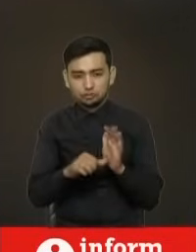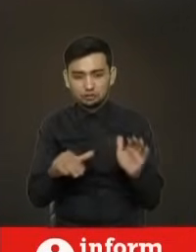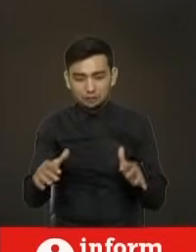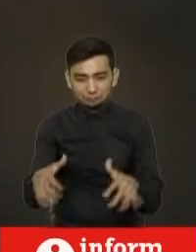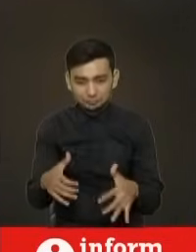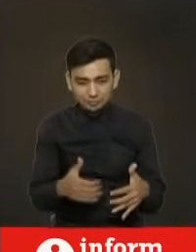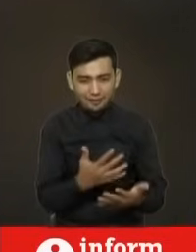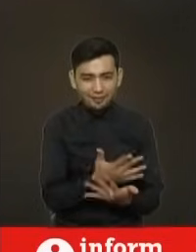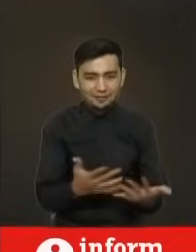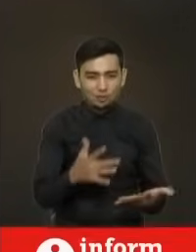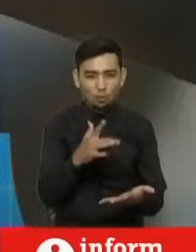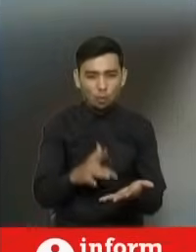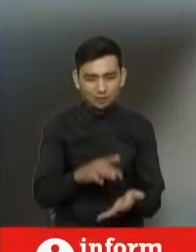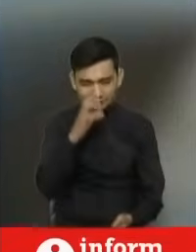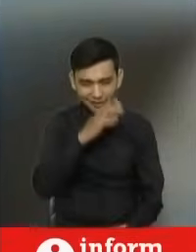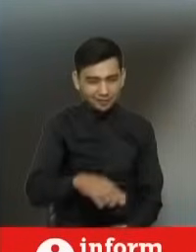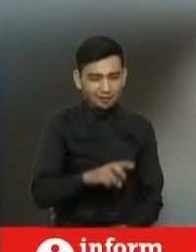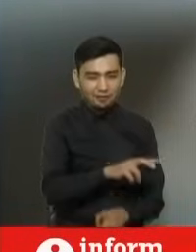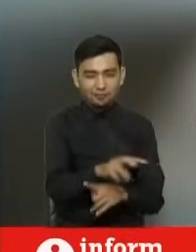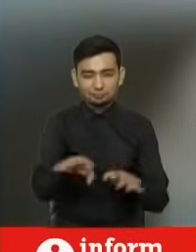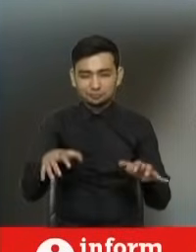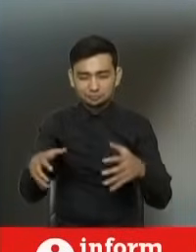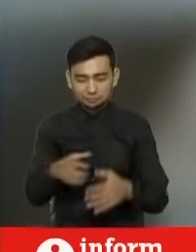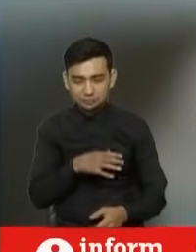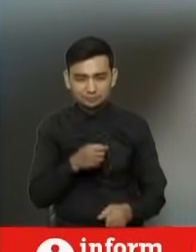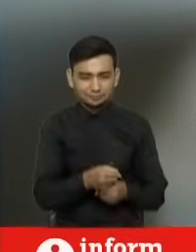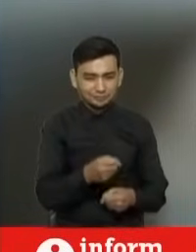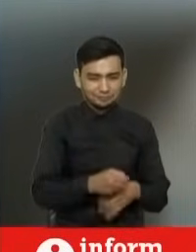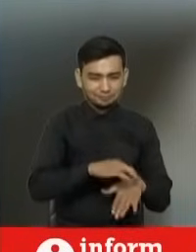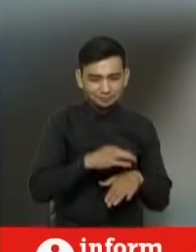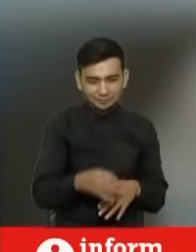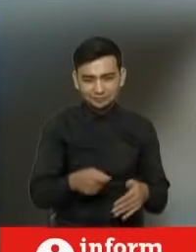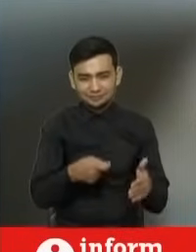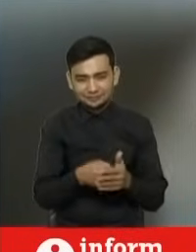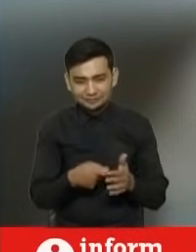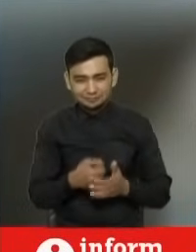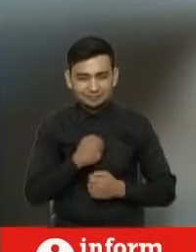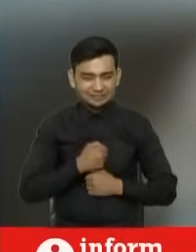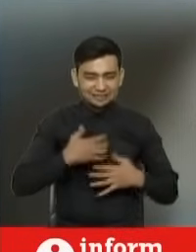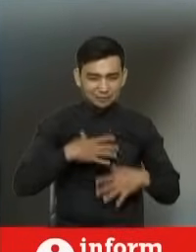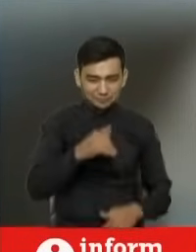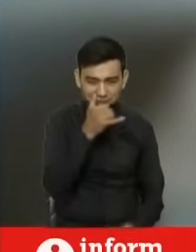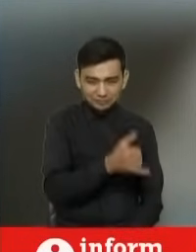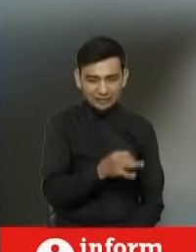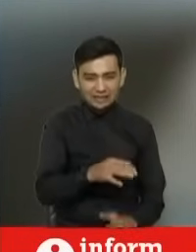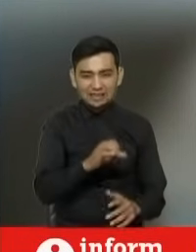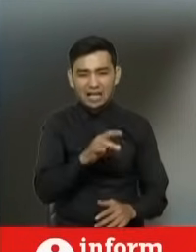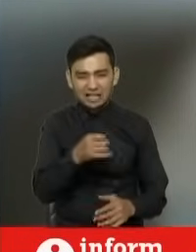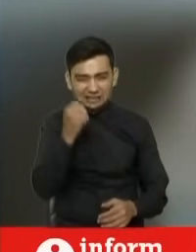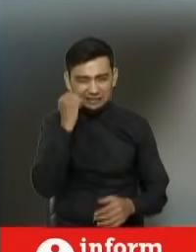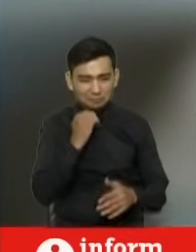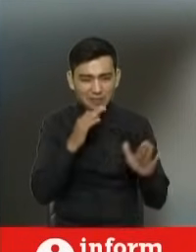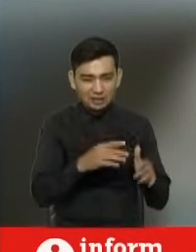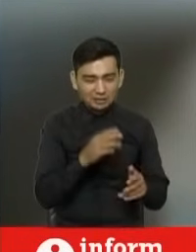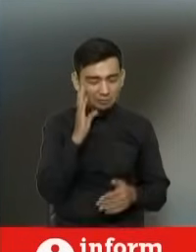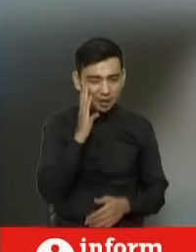из разных городов страны. Несколько лет он измывался над ними, бил, не давал мыться. Спали дети в сарае, часто со связанными